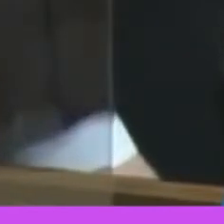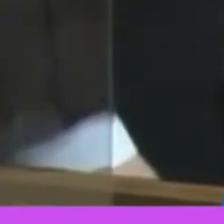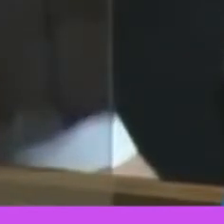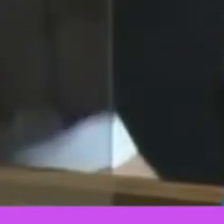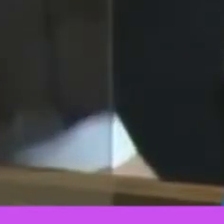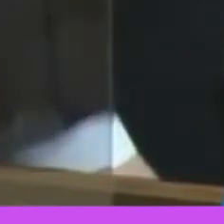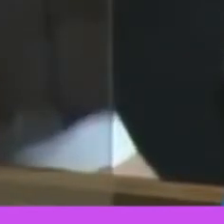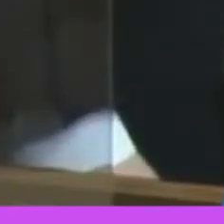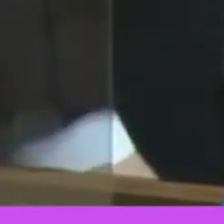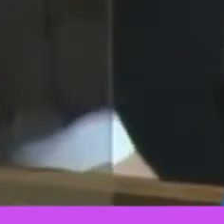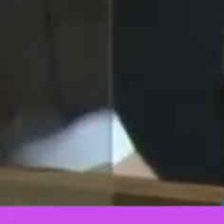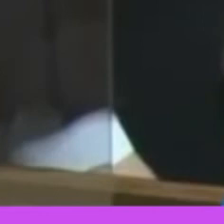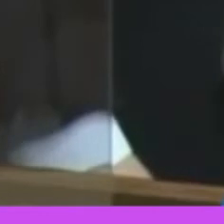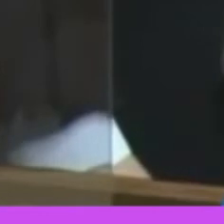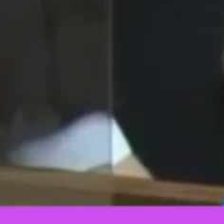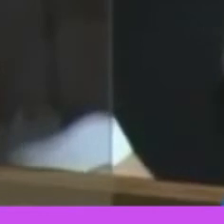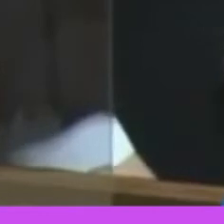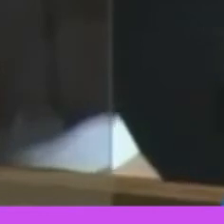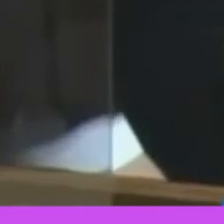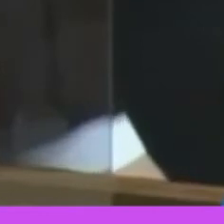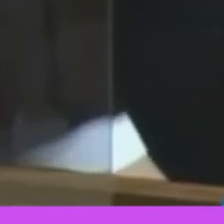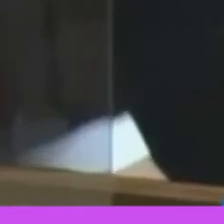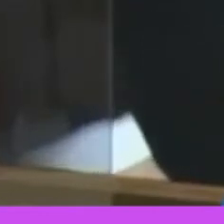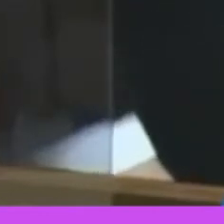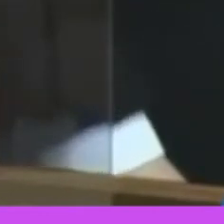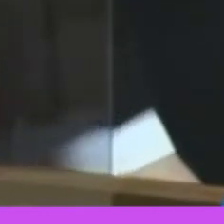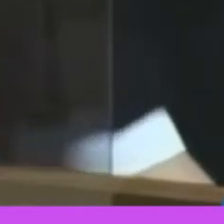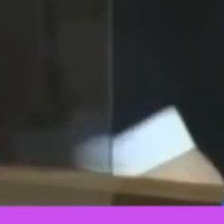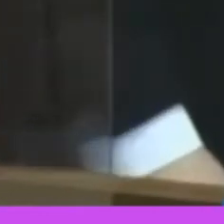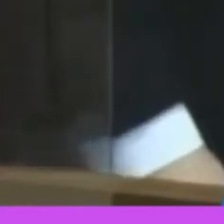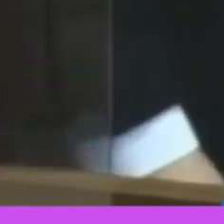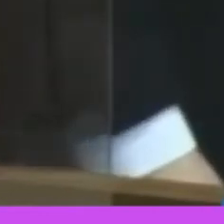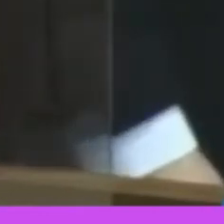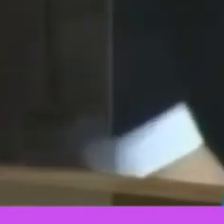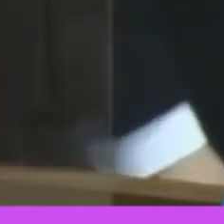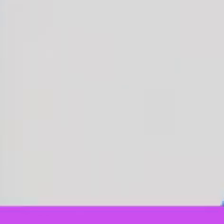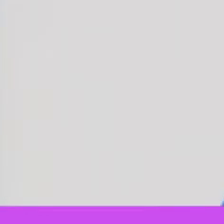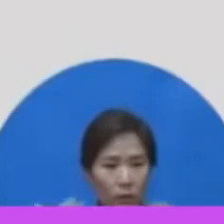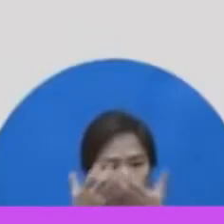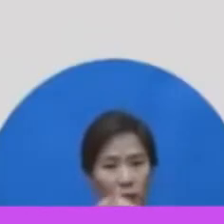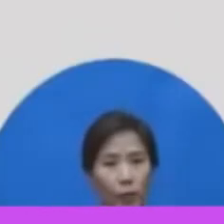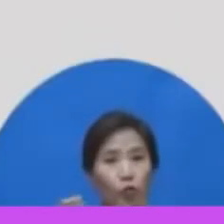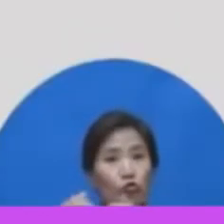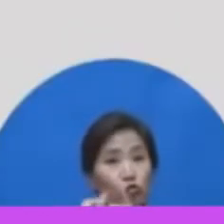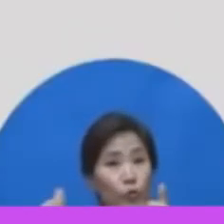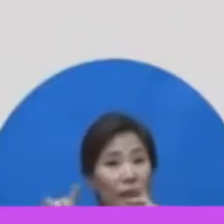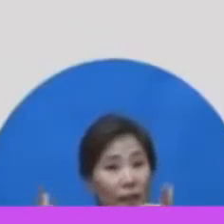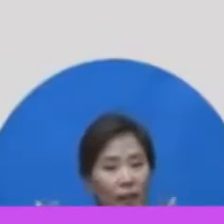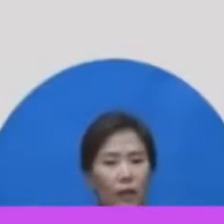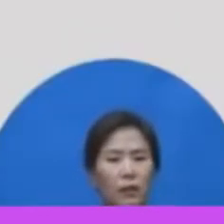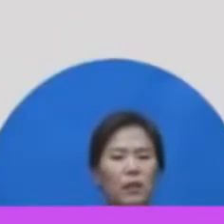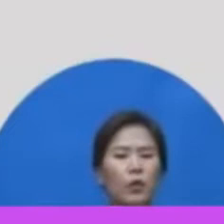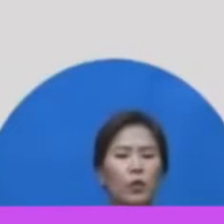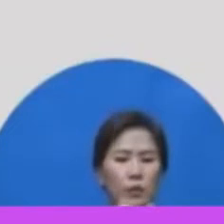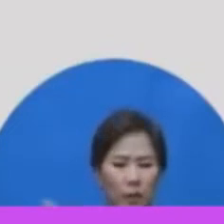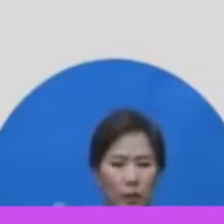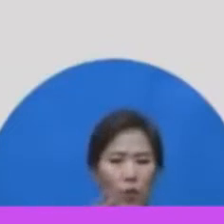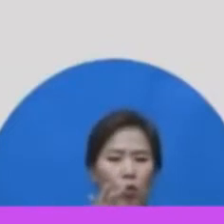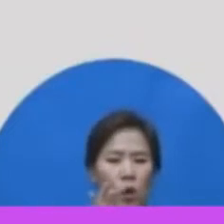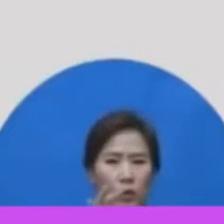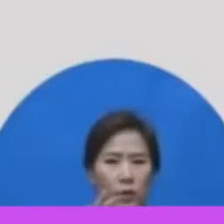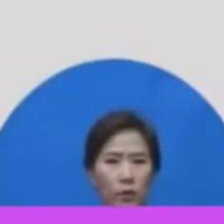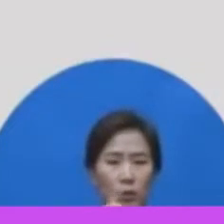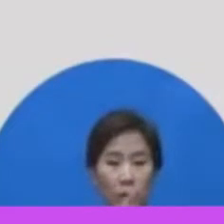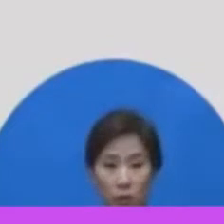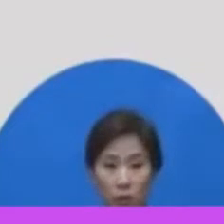헌법상의 노동 3권 규정을 보면은 저희는 근로자, 국민이 아니고 근로자에게 노동 3권 규정을 두고 있는데요.